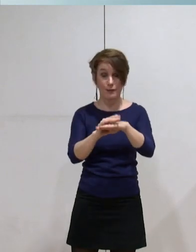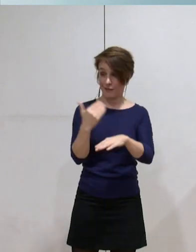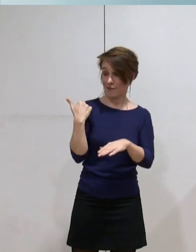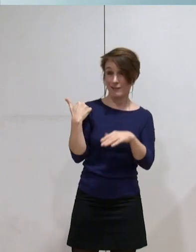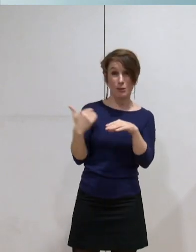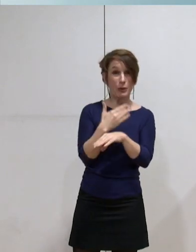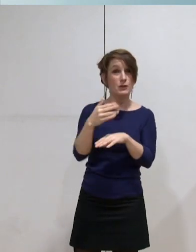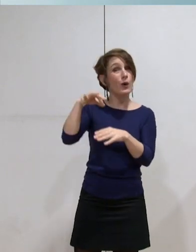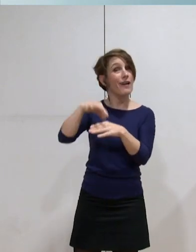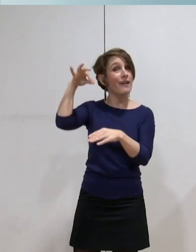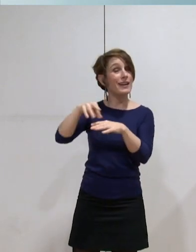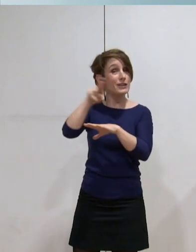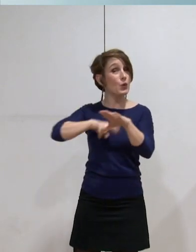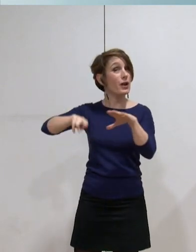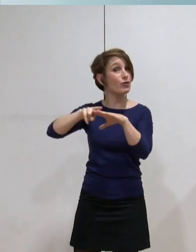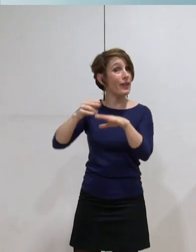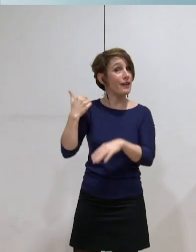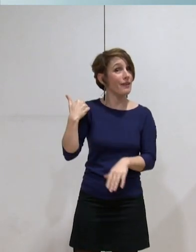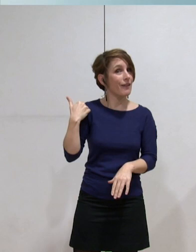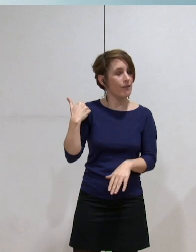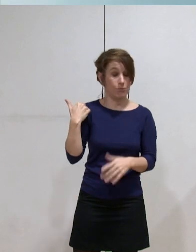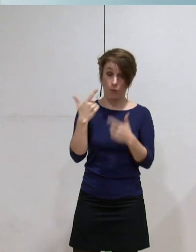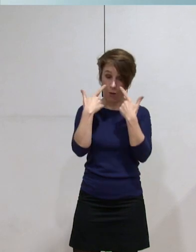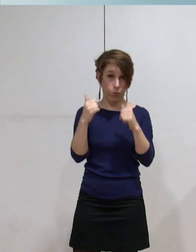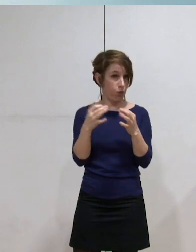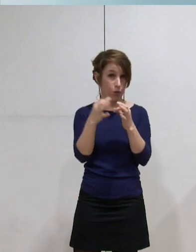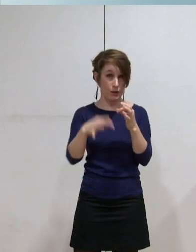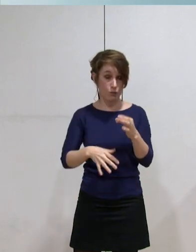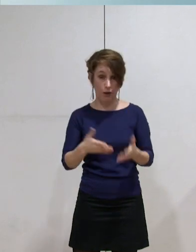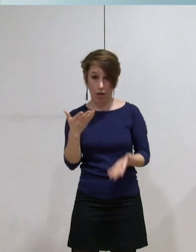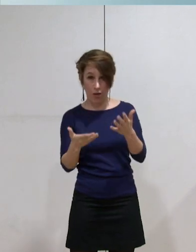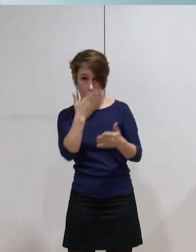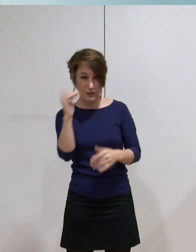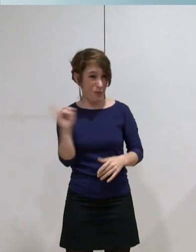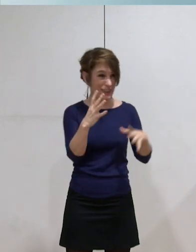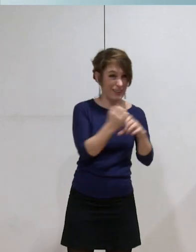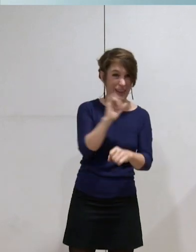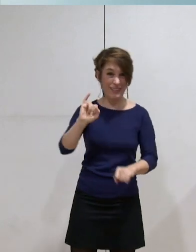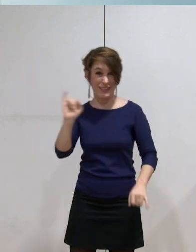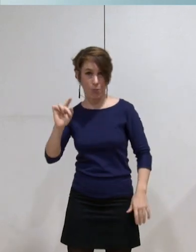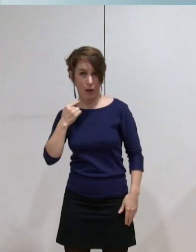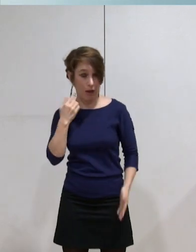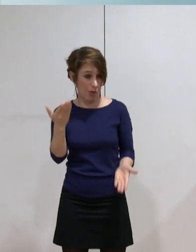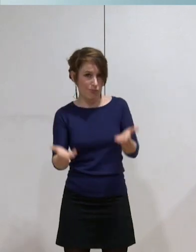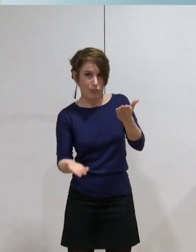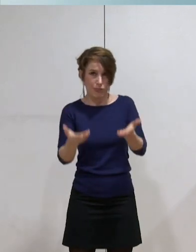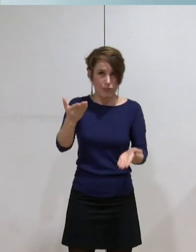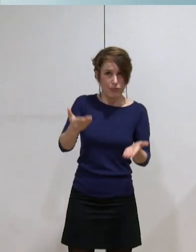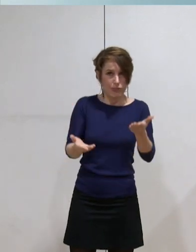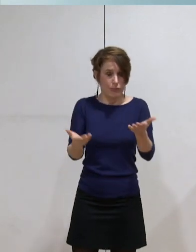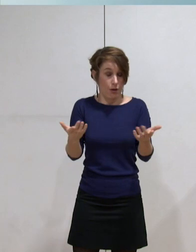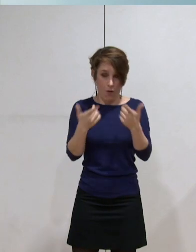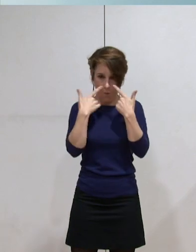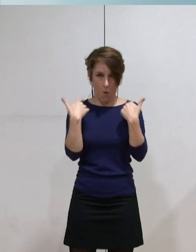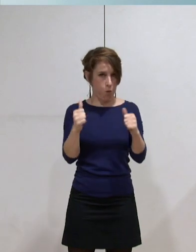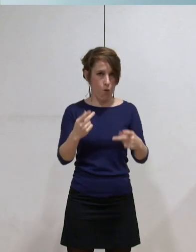qui viennent d'avoir lieu le confirme on ne sait plus finalement qui gagne et qui perd et nous sommes tous d'accord pour dire que la vie